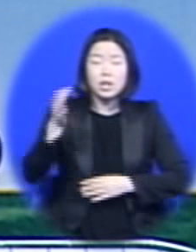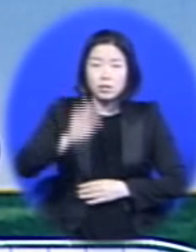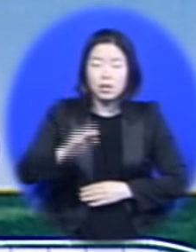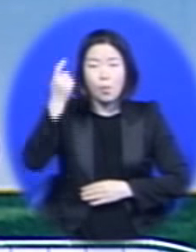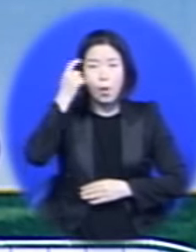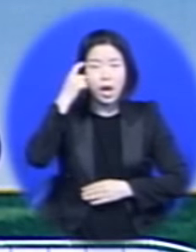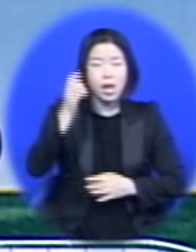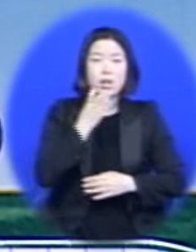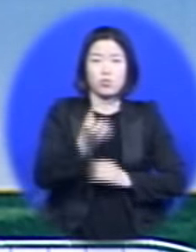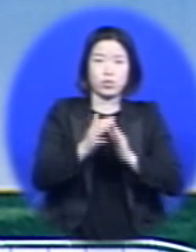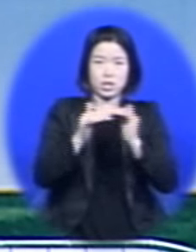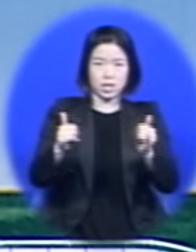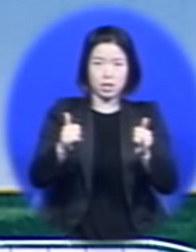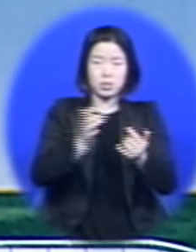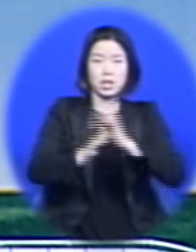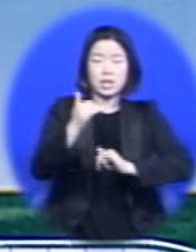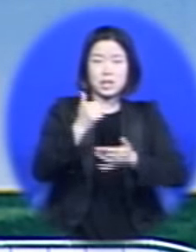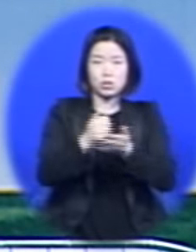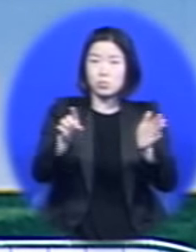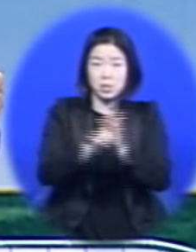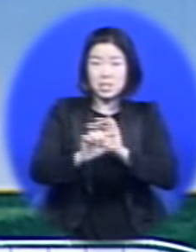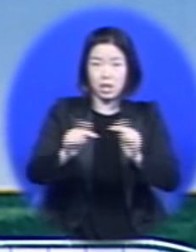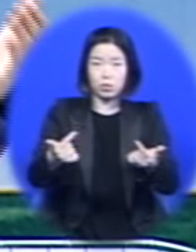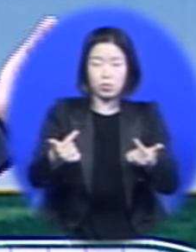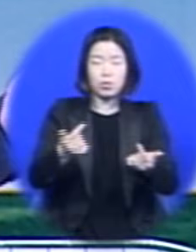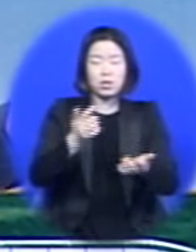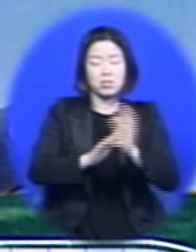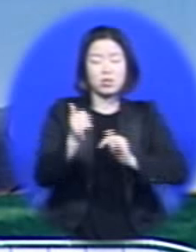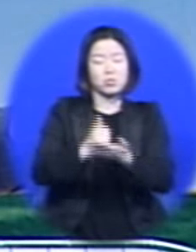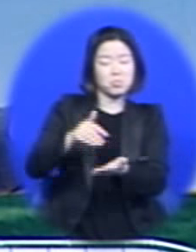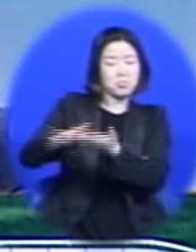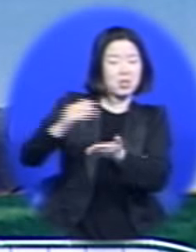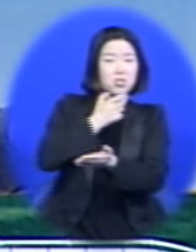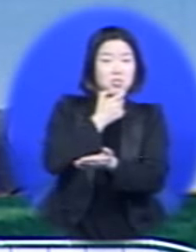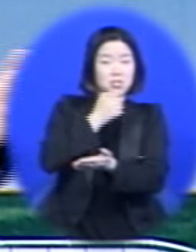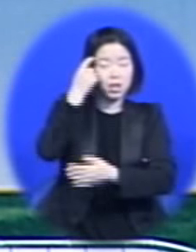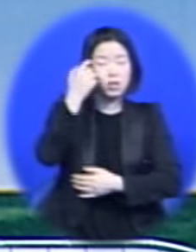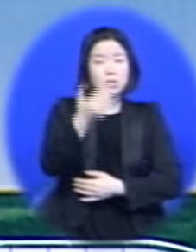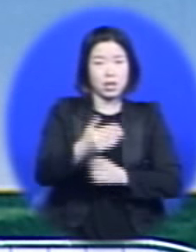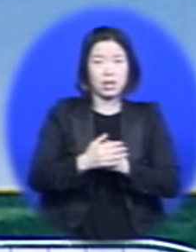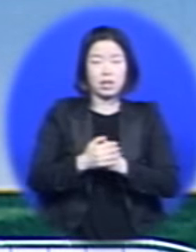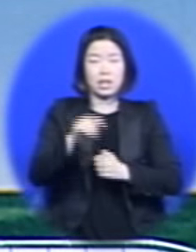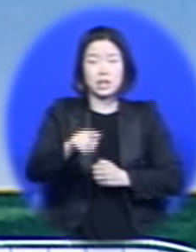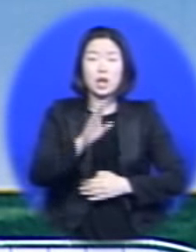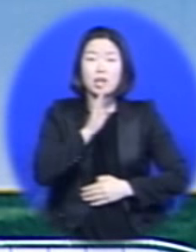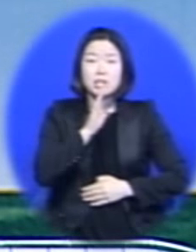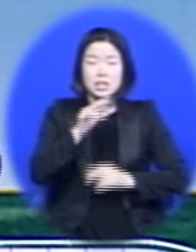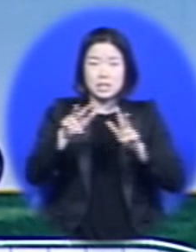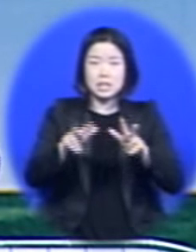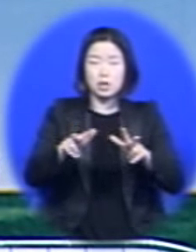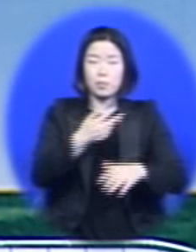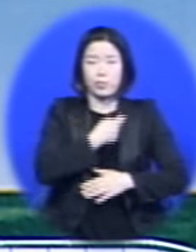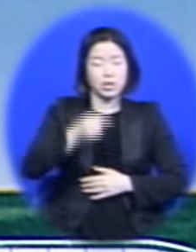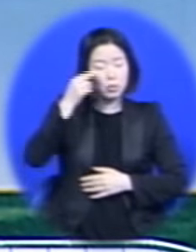유대인들이 예수님을 믿지 않고 예수님을 배척했느냐 하는 것입니다. 이것이 지금 사도 바울이